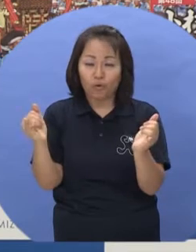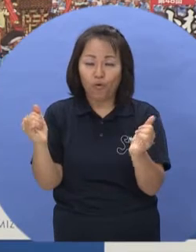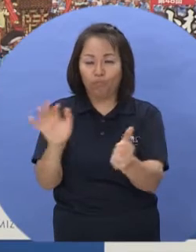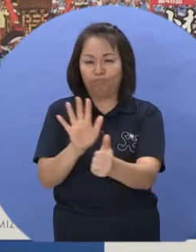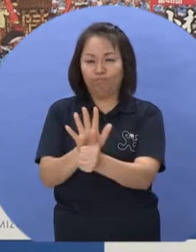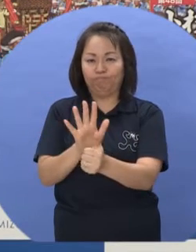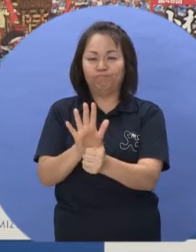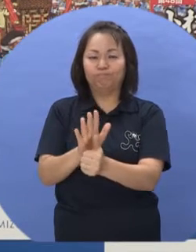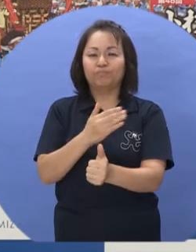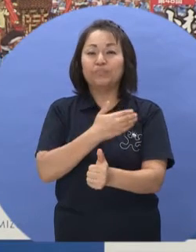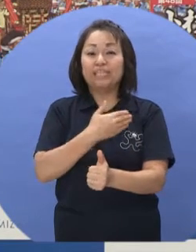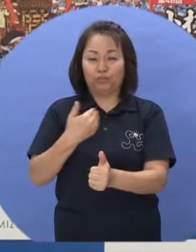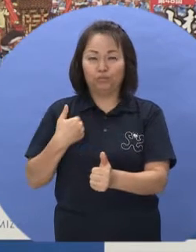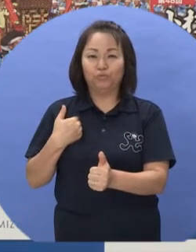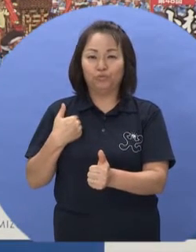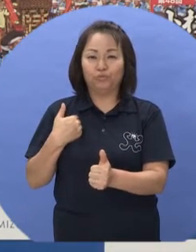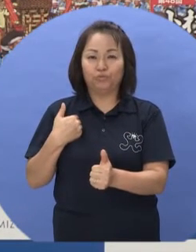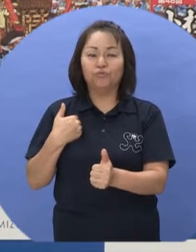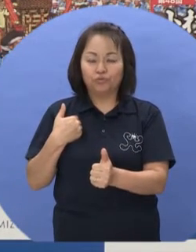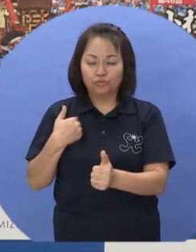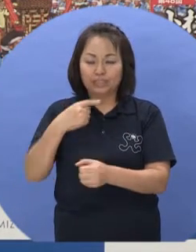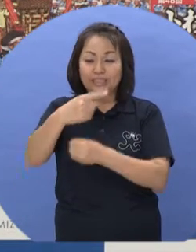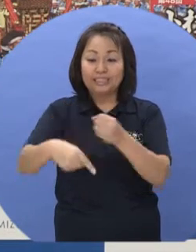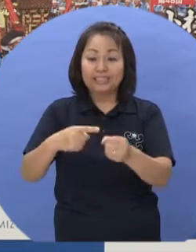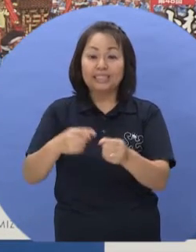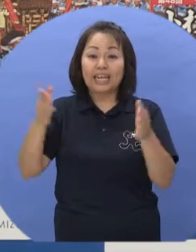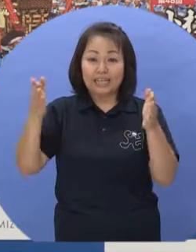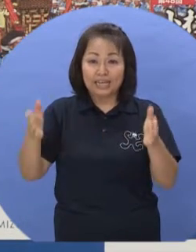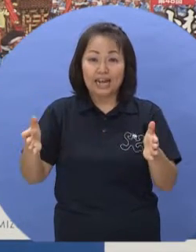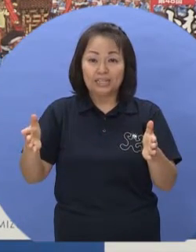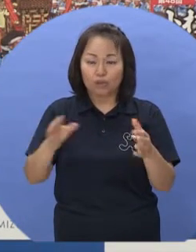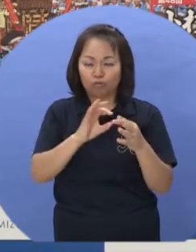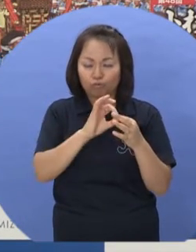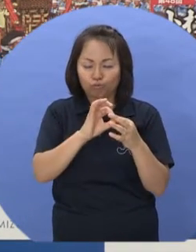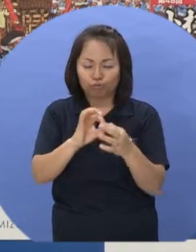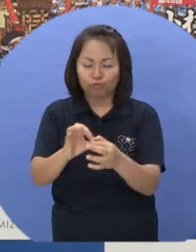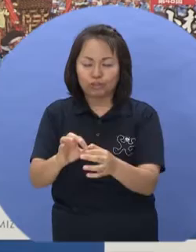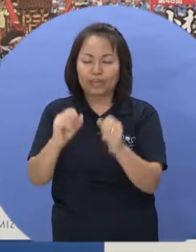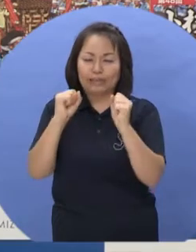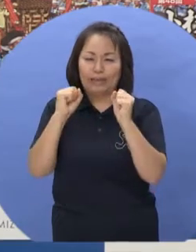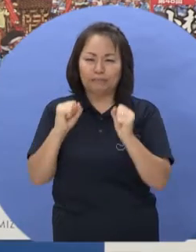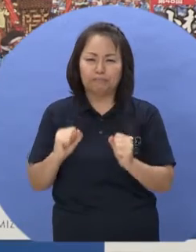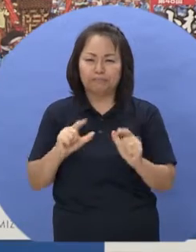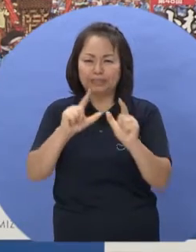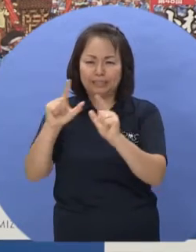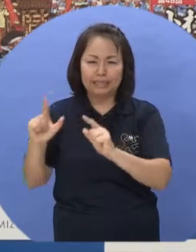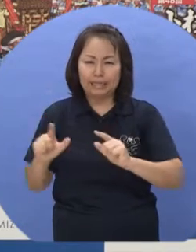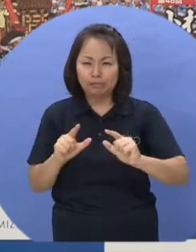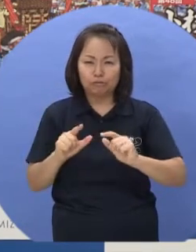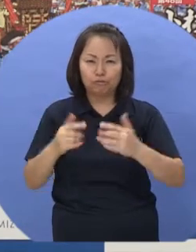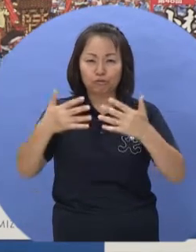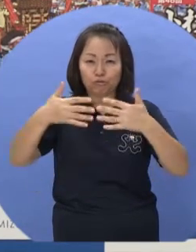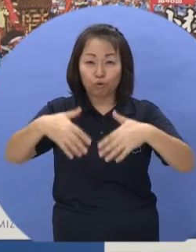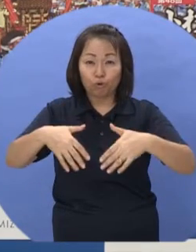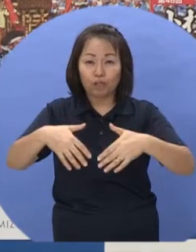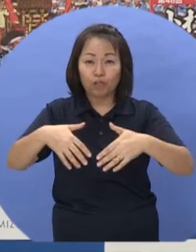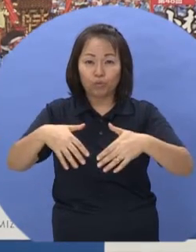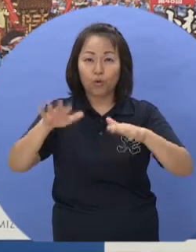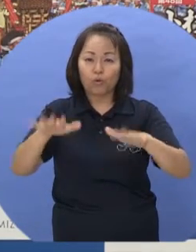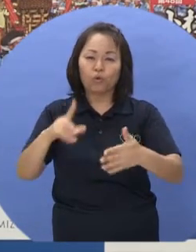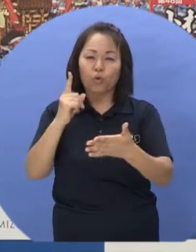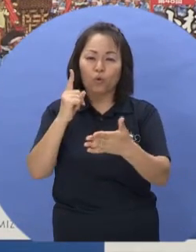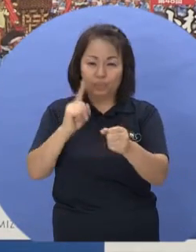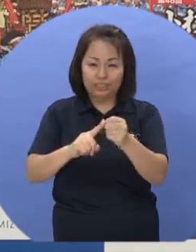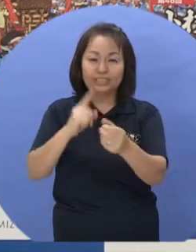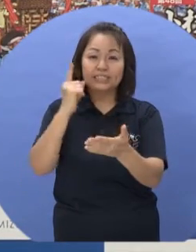の継続した居住というものの要件を今年度に限り